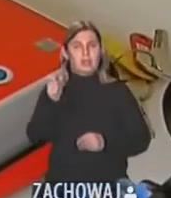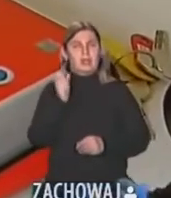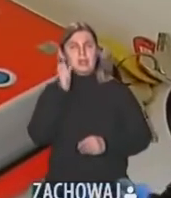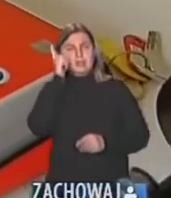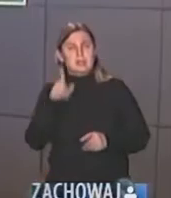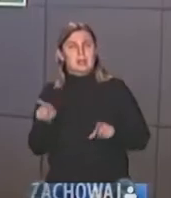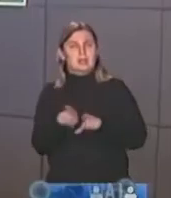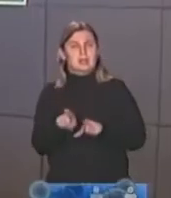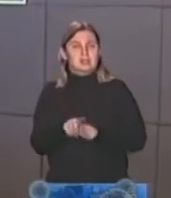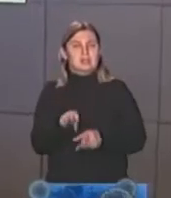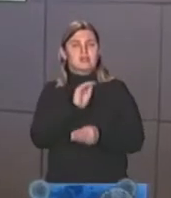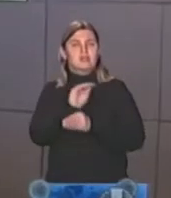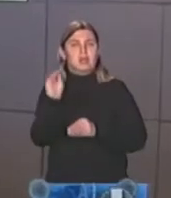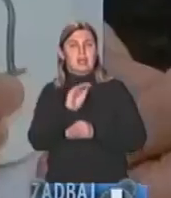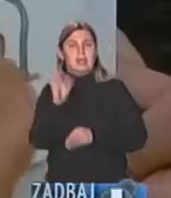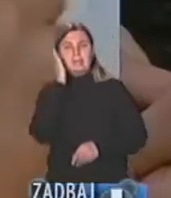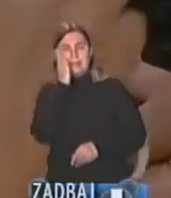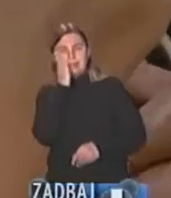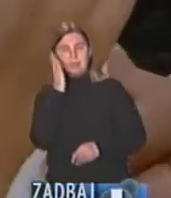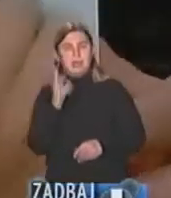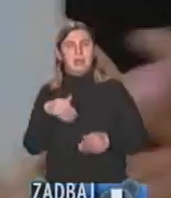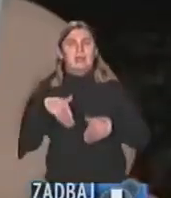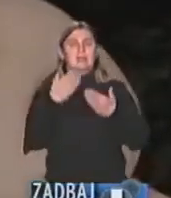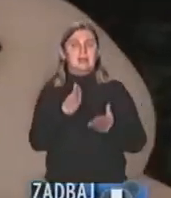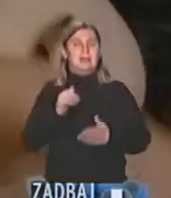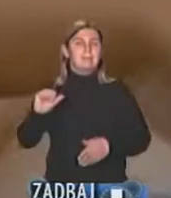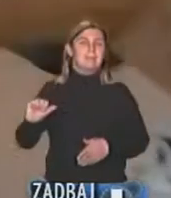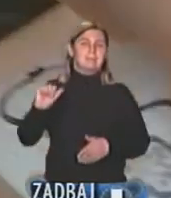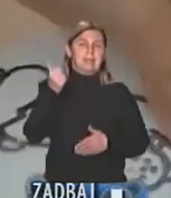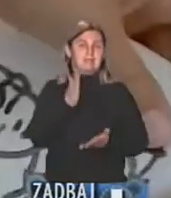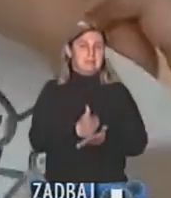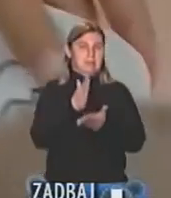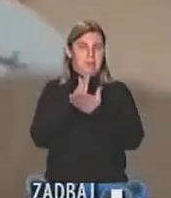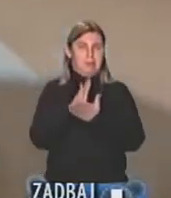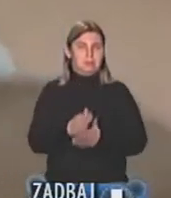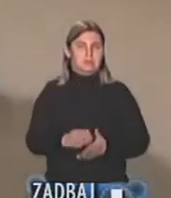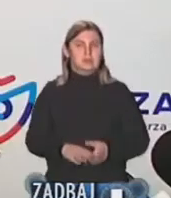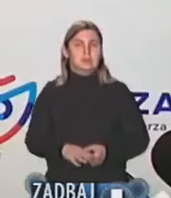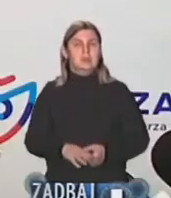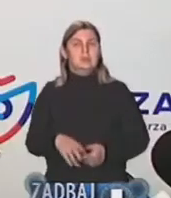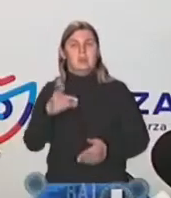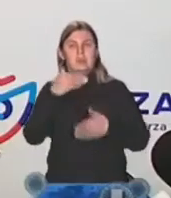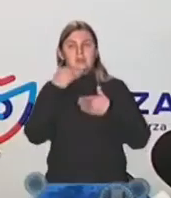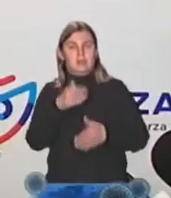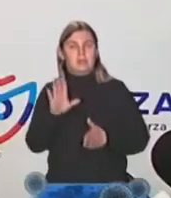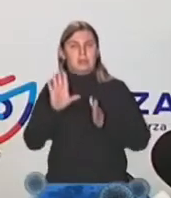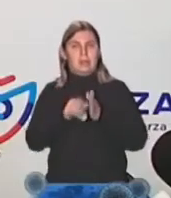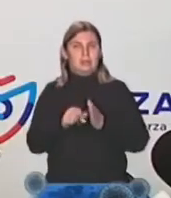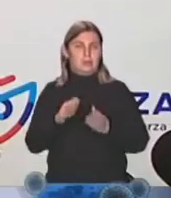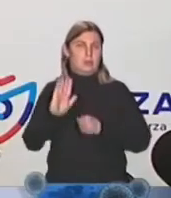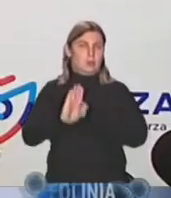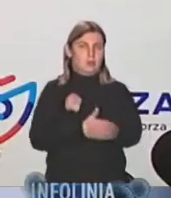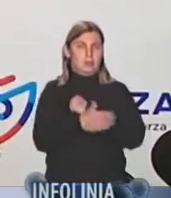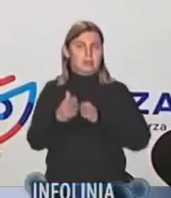inicjatywa zakłada też szkolenia mieszkańców w udzielaniu pierwszej pomocy. Miejmy nadzieję, że dzięki temu miasto Koszalin stanie